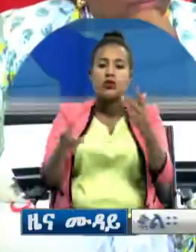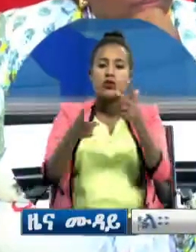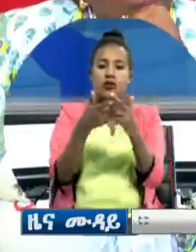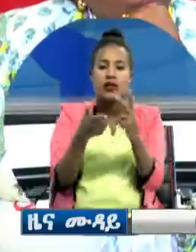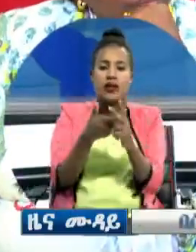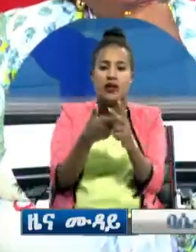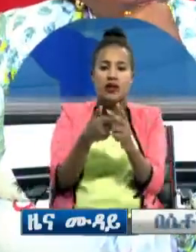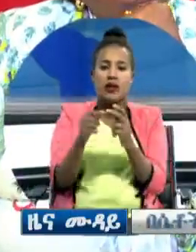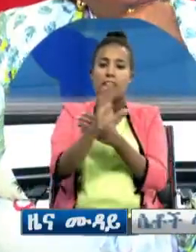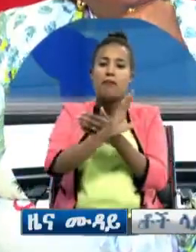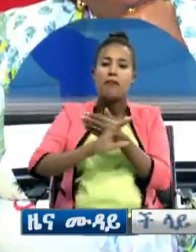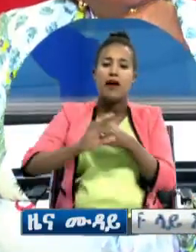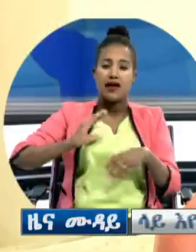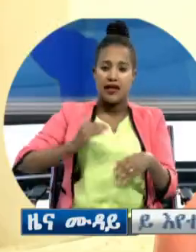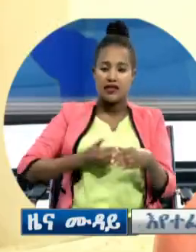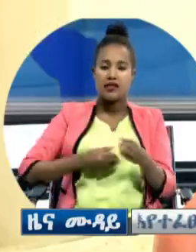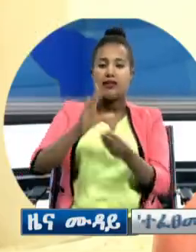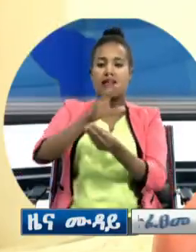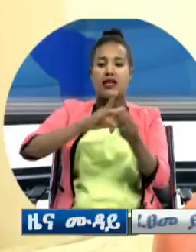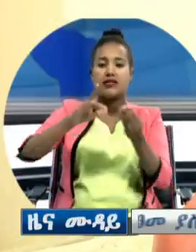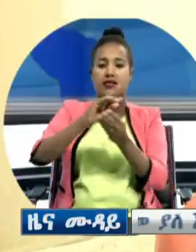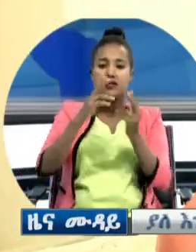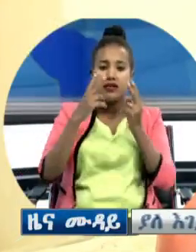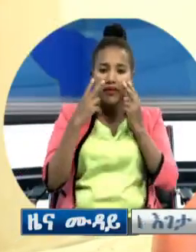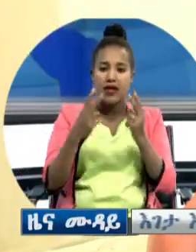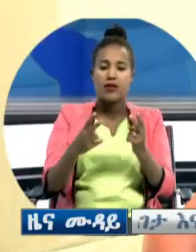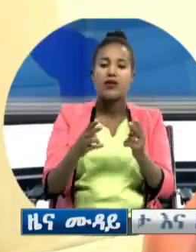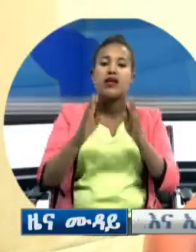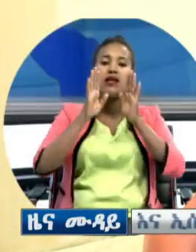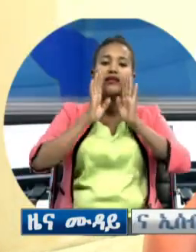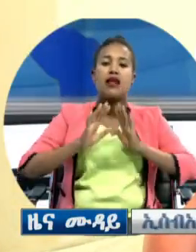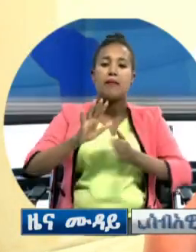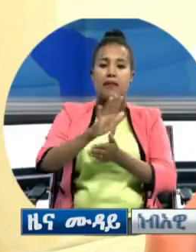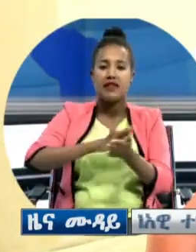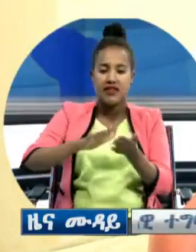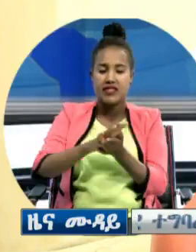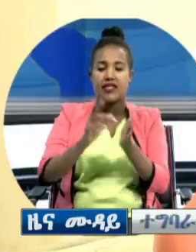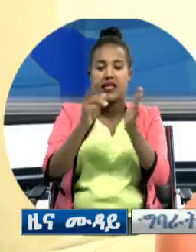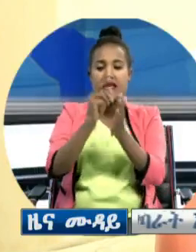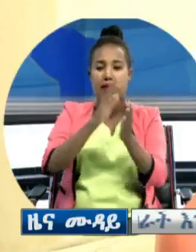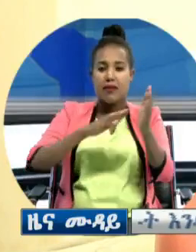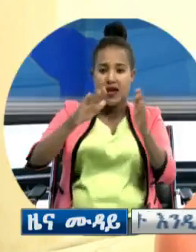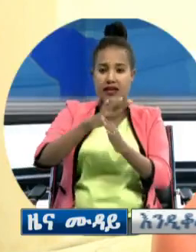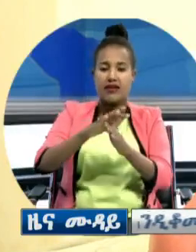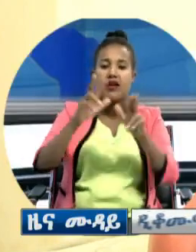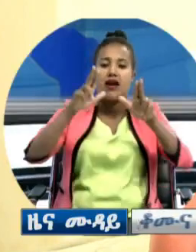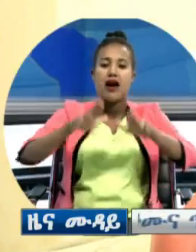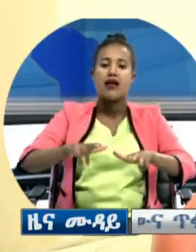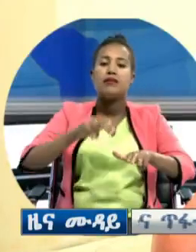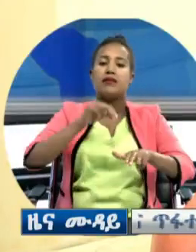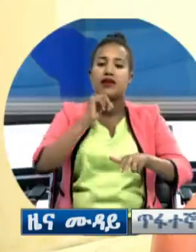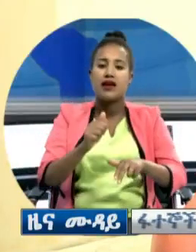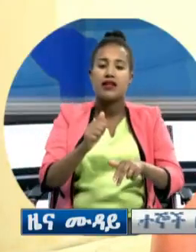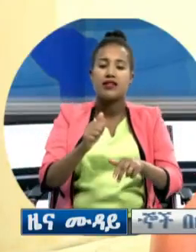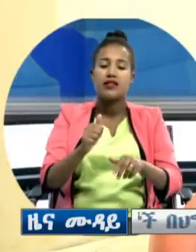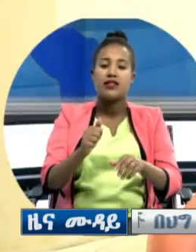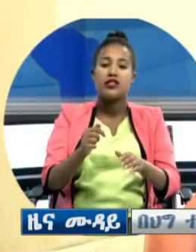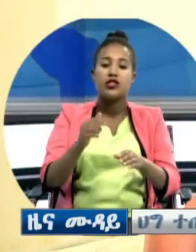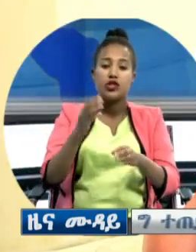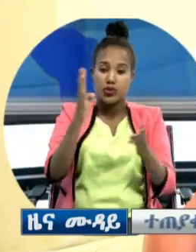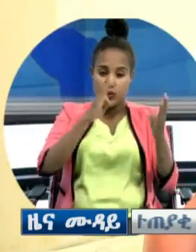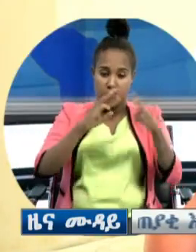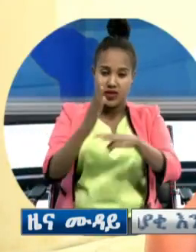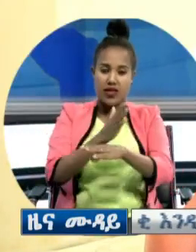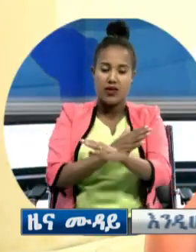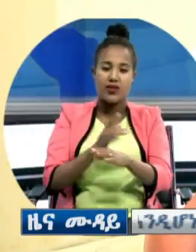ሶስተኛ፣ በሀገራችን በክልላችን የሚታዩ የሰላም መደፍረስ፣ የህግ የበላይነት አለመረጋገጥ ችግሮች እንዲታረሙ፣